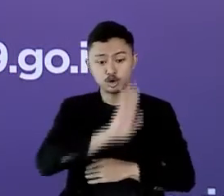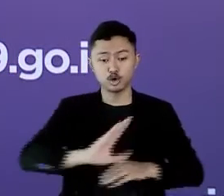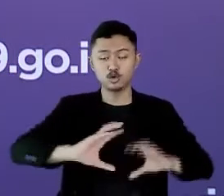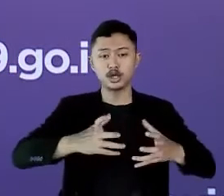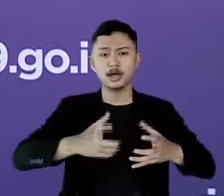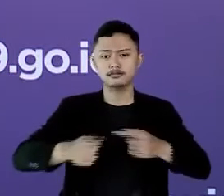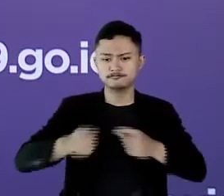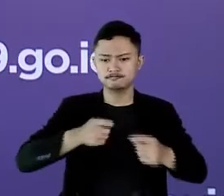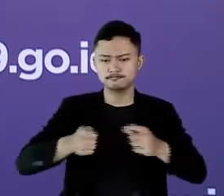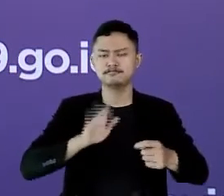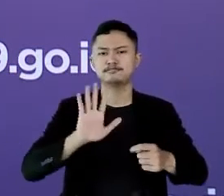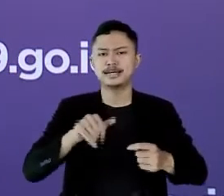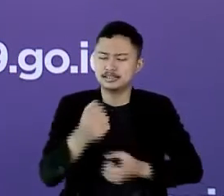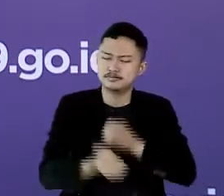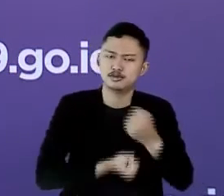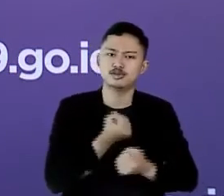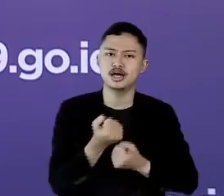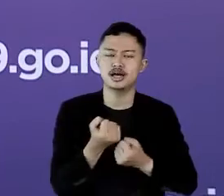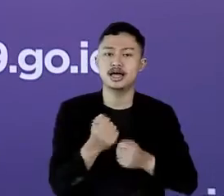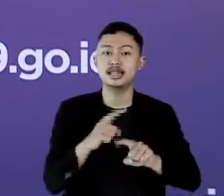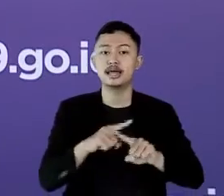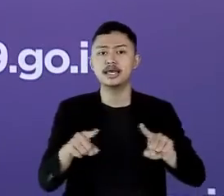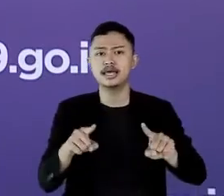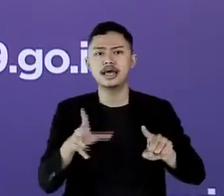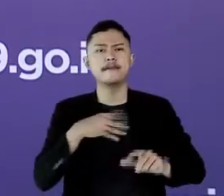apa? Apa yang kemudian Anda capture?